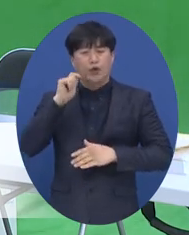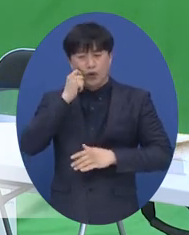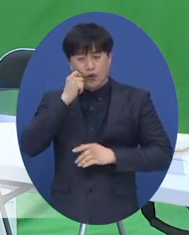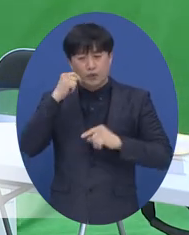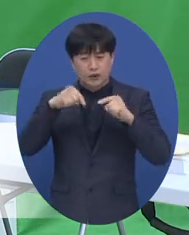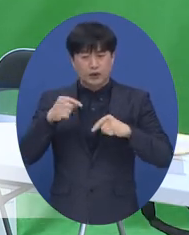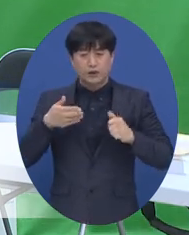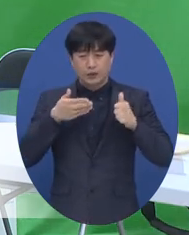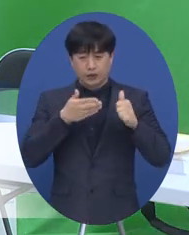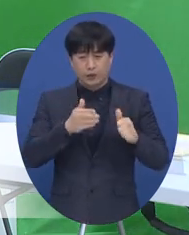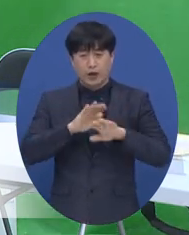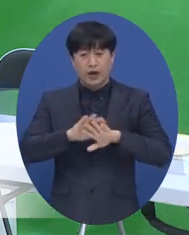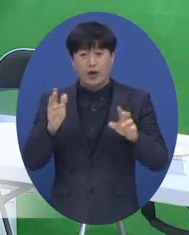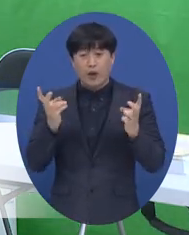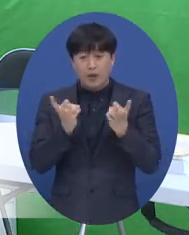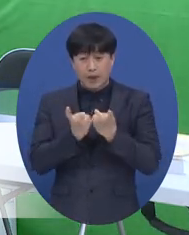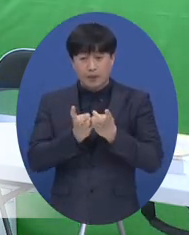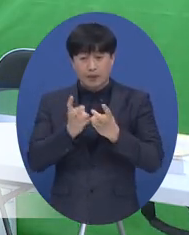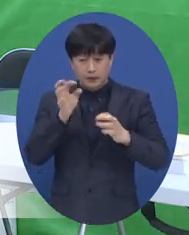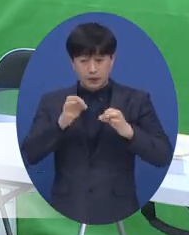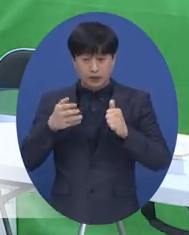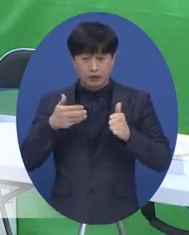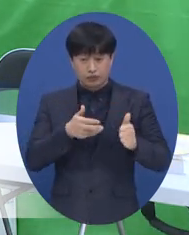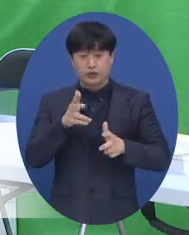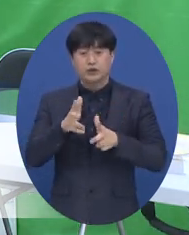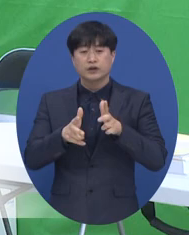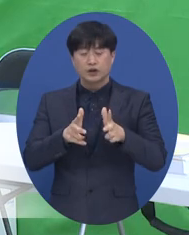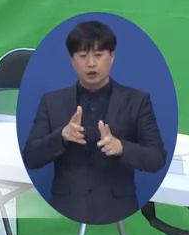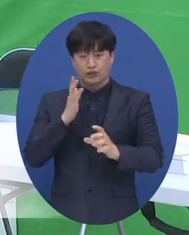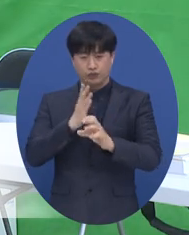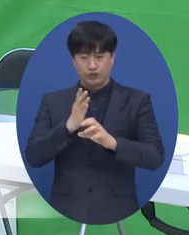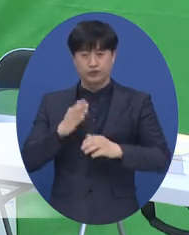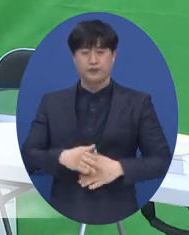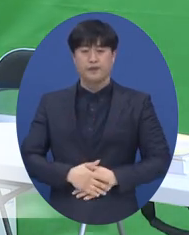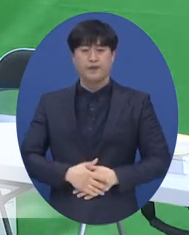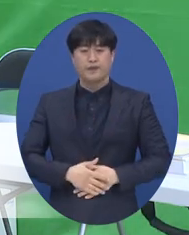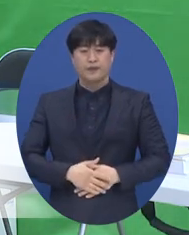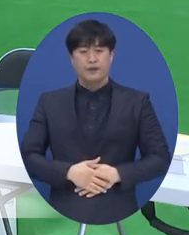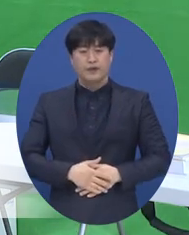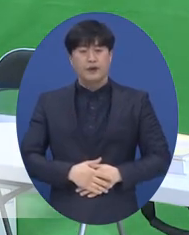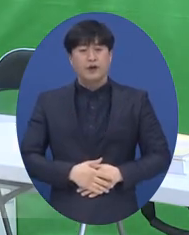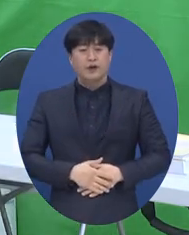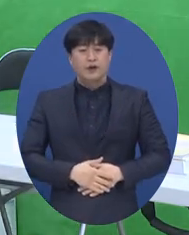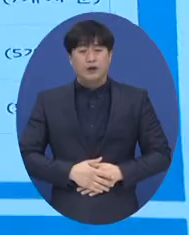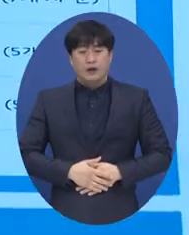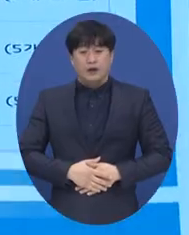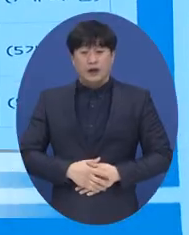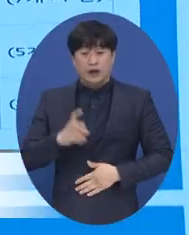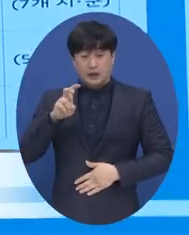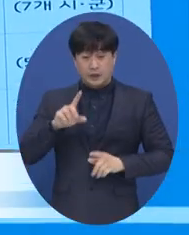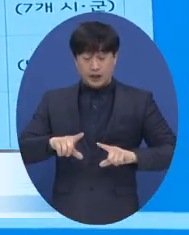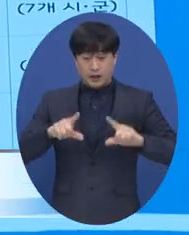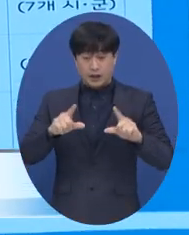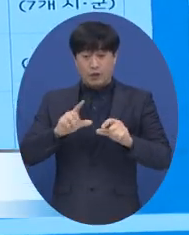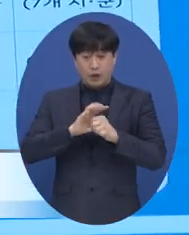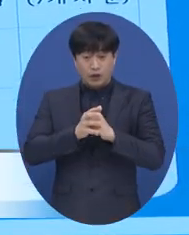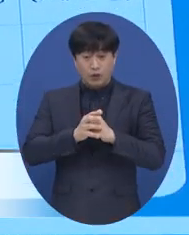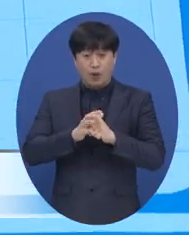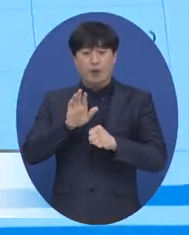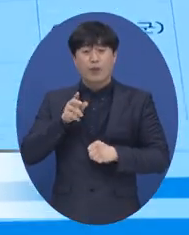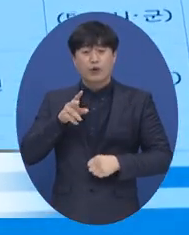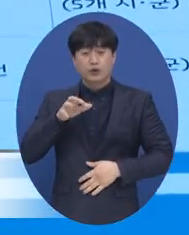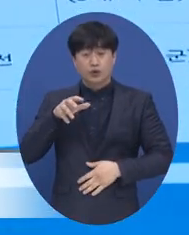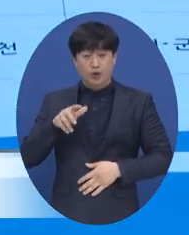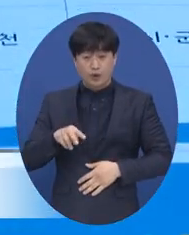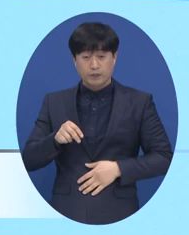그분들의 어려움을 상담해드리고 해결책을 찾아드리는 그런 사업을 하고 있습니다. 오는 22일엔